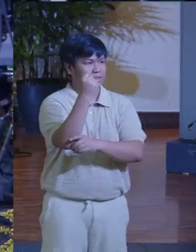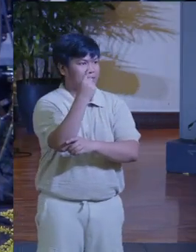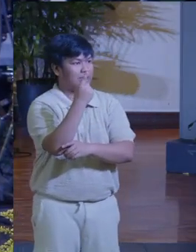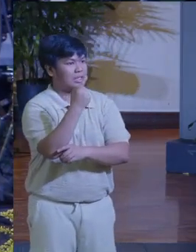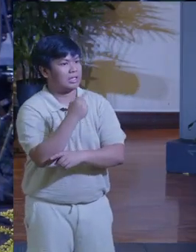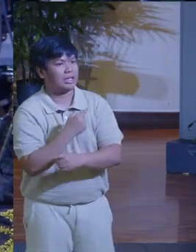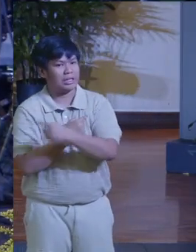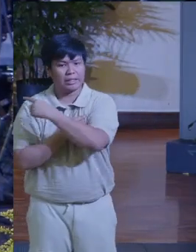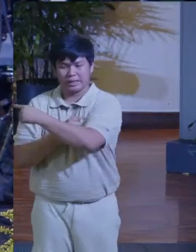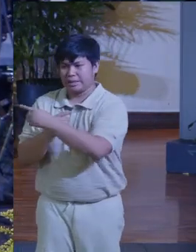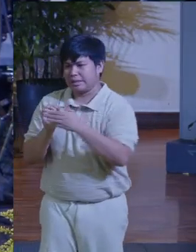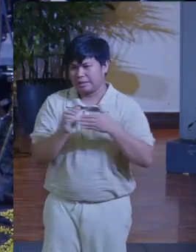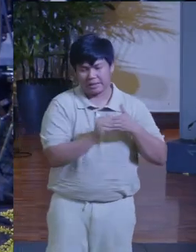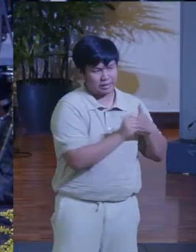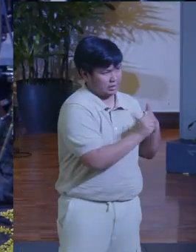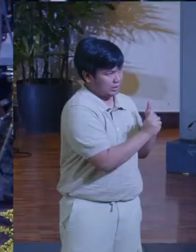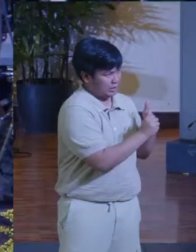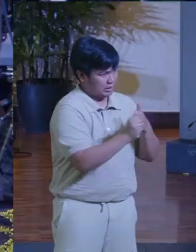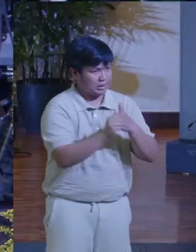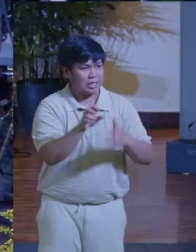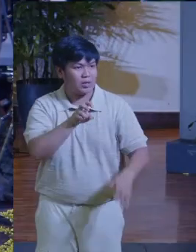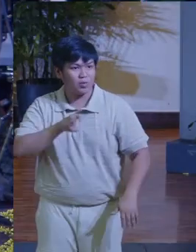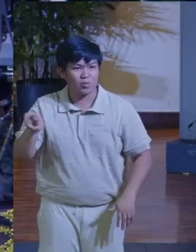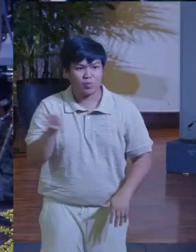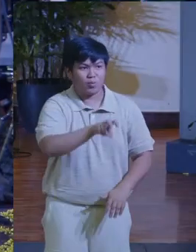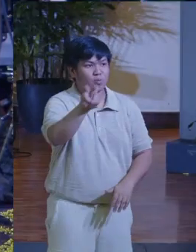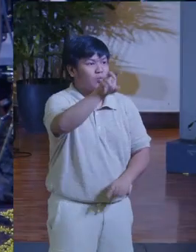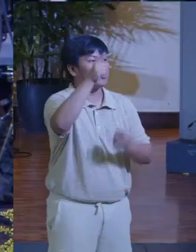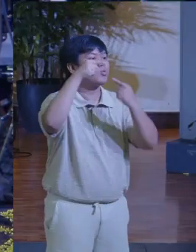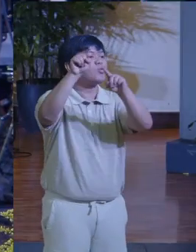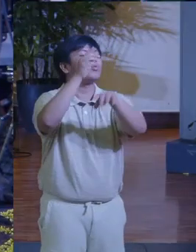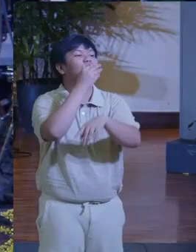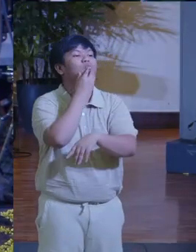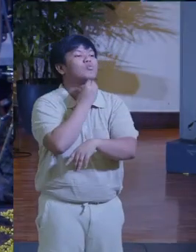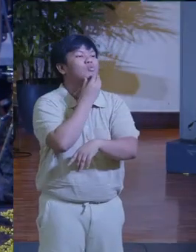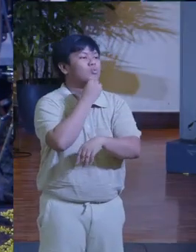na mag-lead ng isang pilgrimage sa Jerusalem.